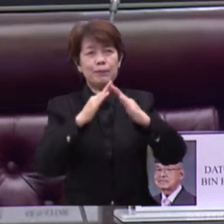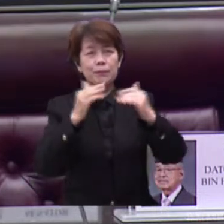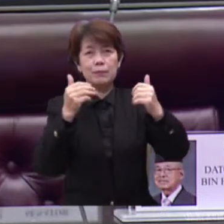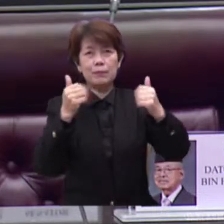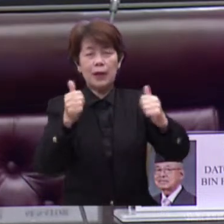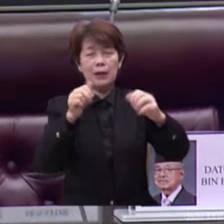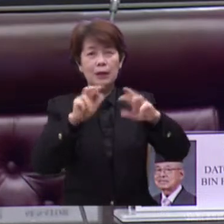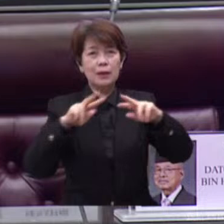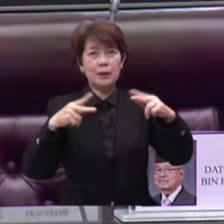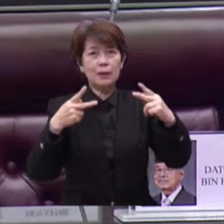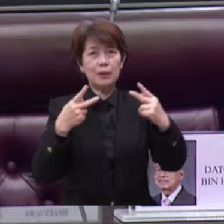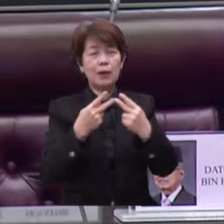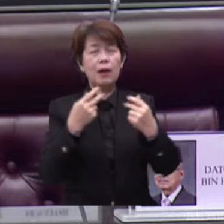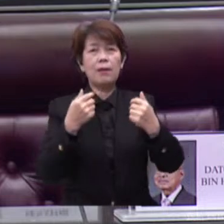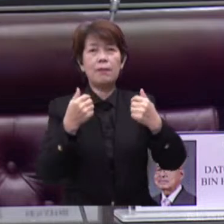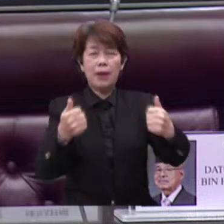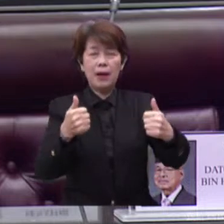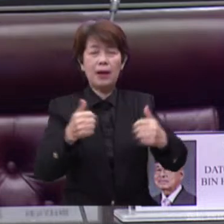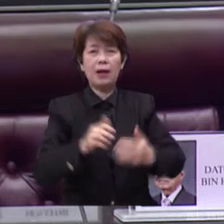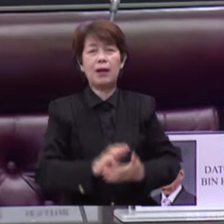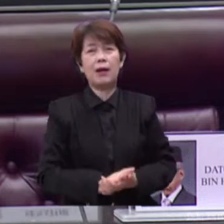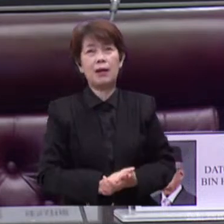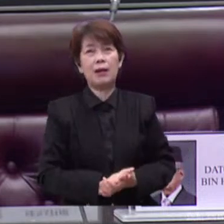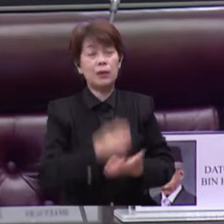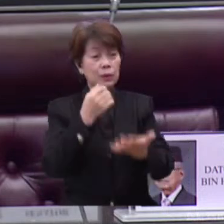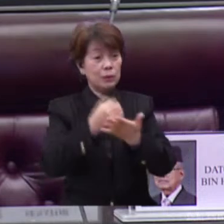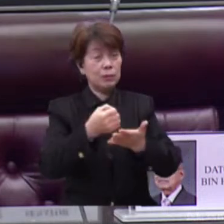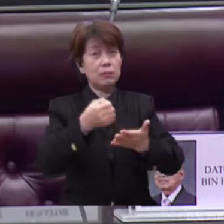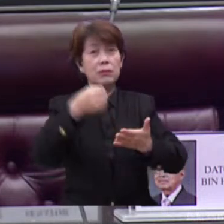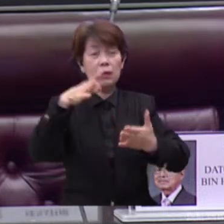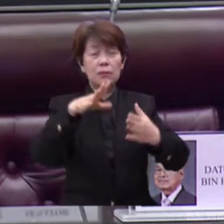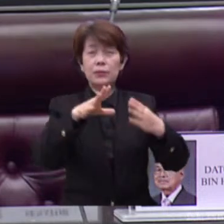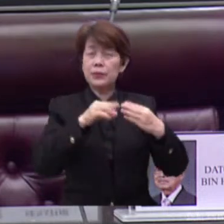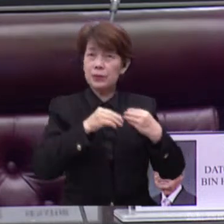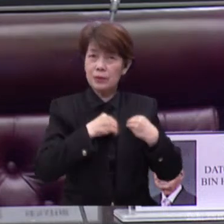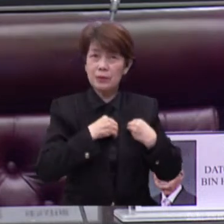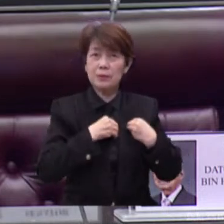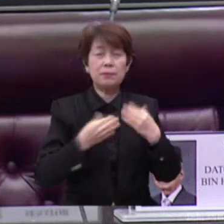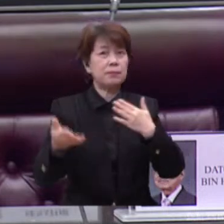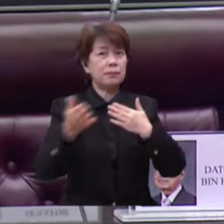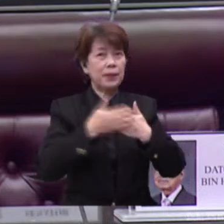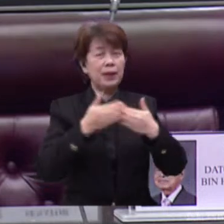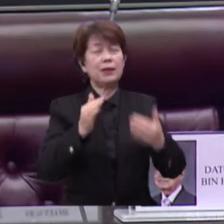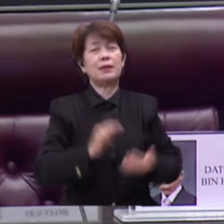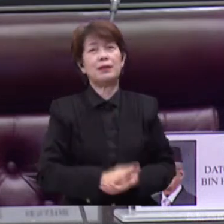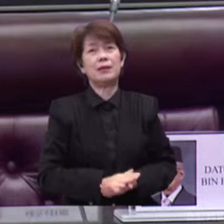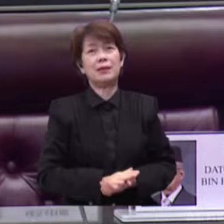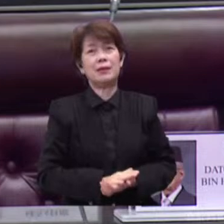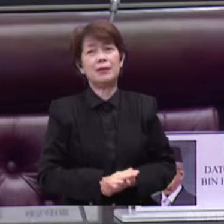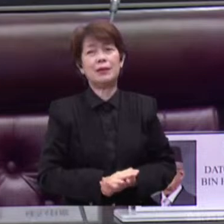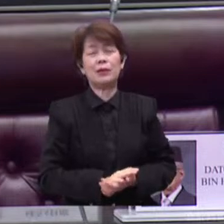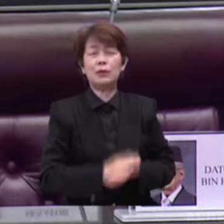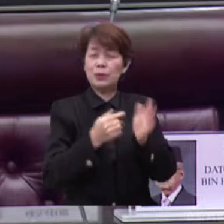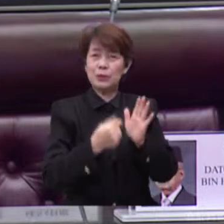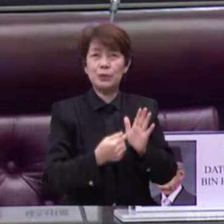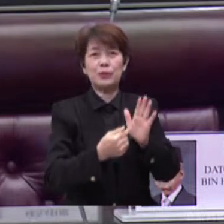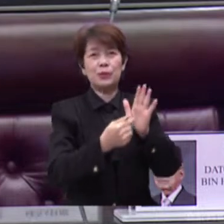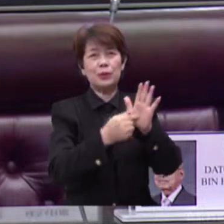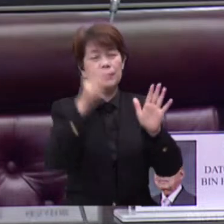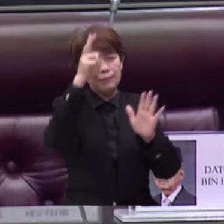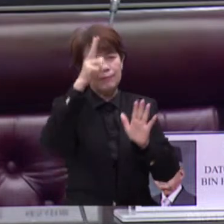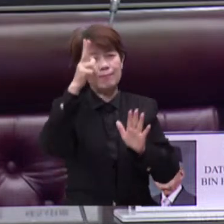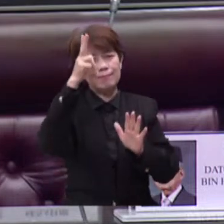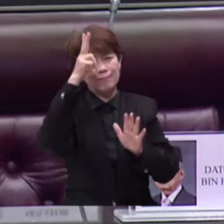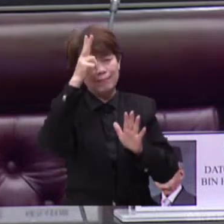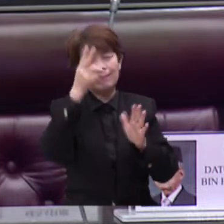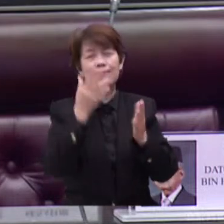dia mempunyai anak yang ramai kembali dia ada kekayaan kembali dan kuasa jadi yang penting sekali untuk pekerjaan Tolonglah dan silibus